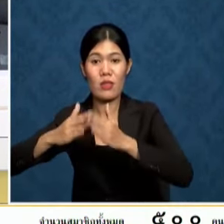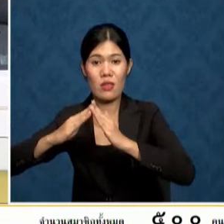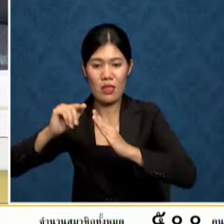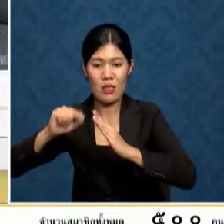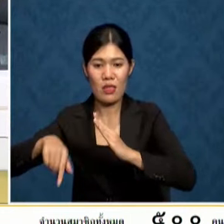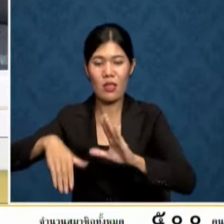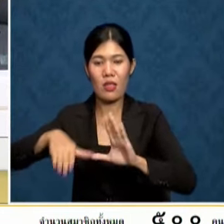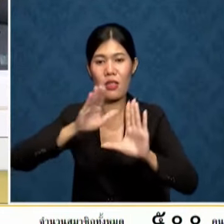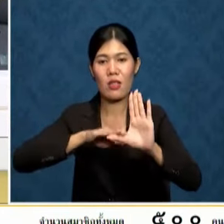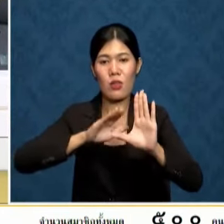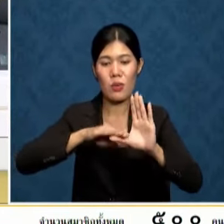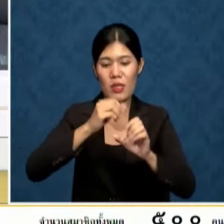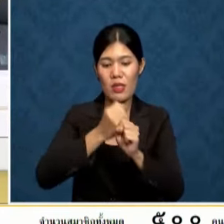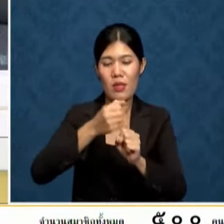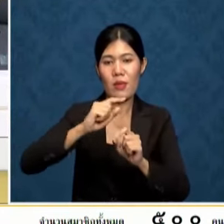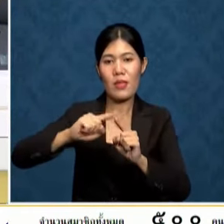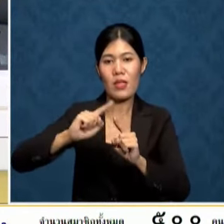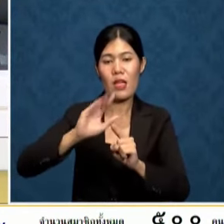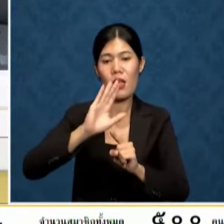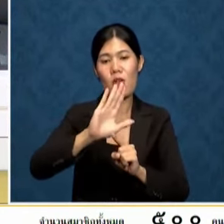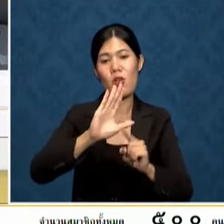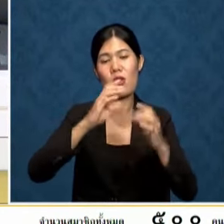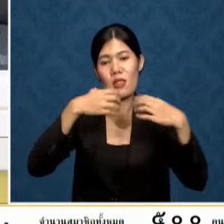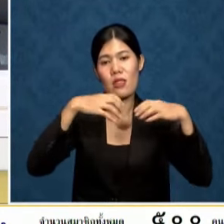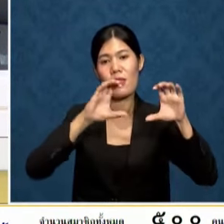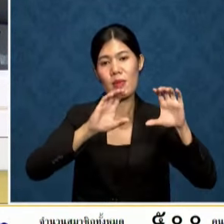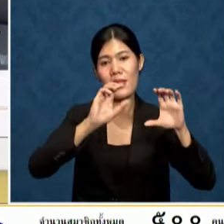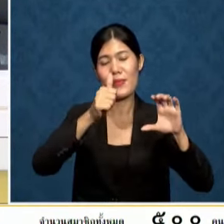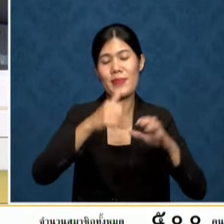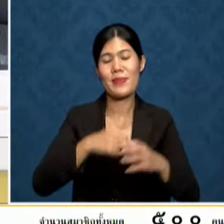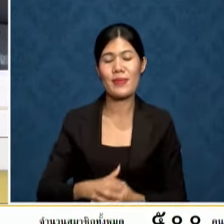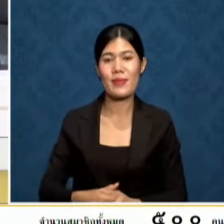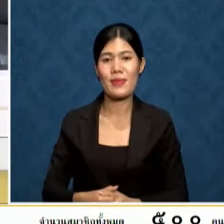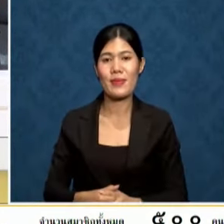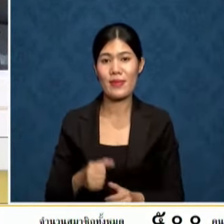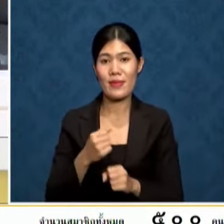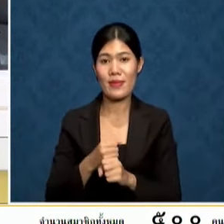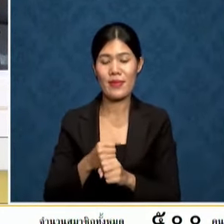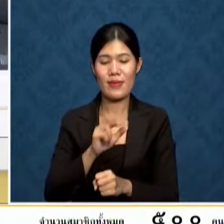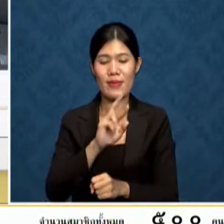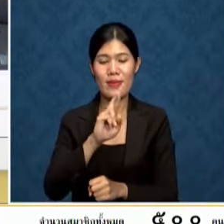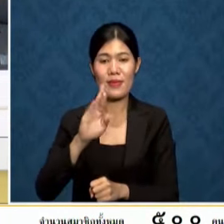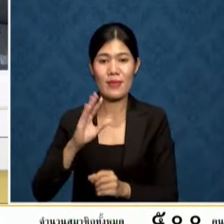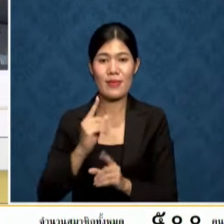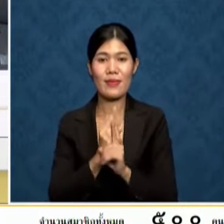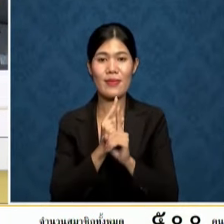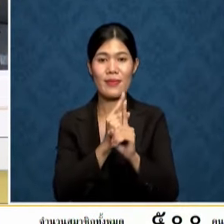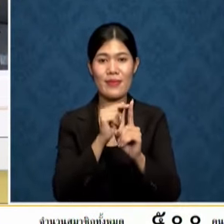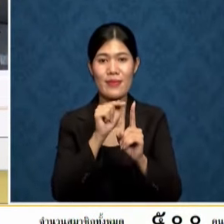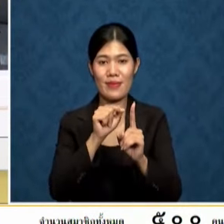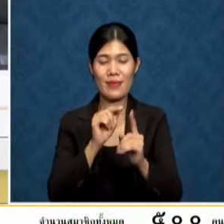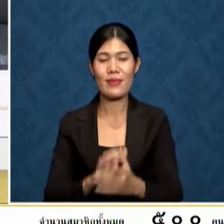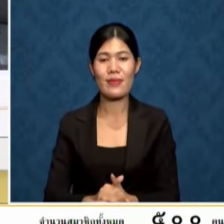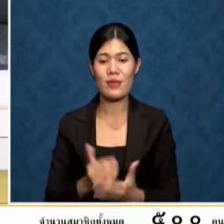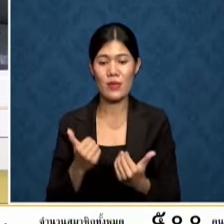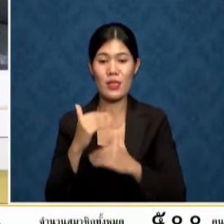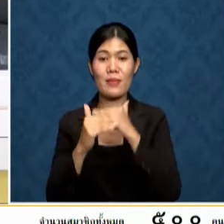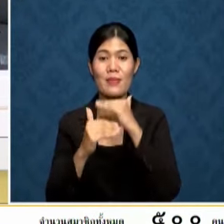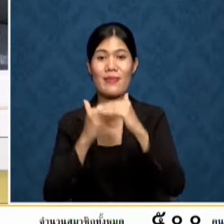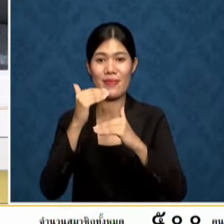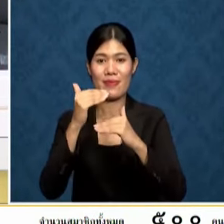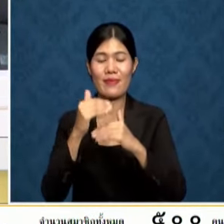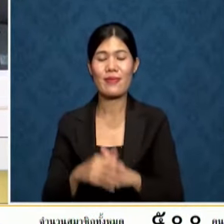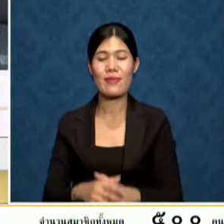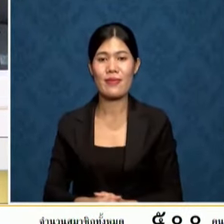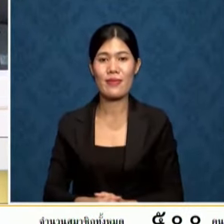ทำธุรกรรมต่างๆเกี่ยวเนื่องกับรัฐสามารถดำเนินการผ่านระบบใหม่ที่เรากำลังพัฒนากันอยู่